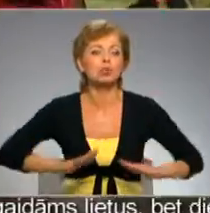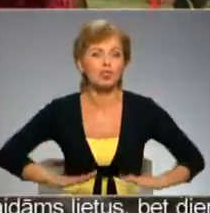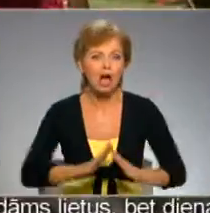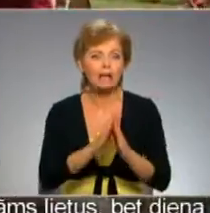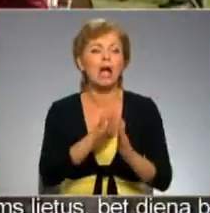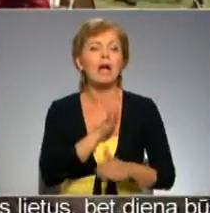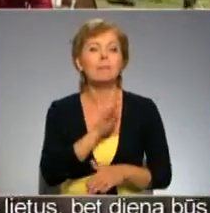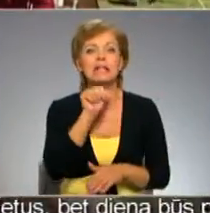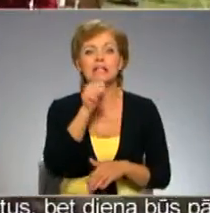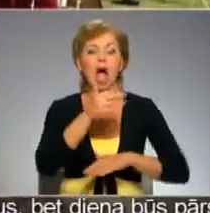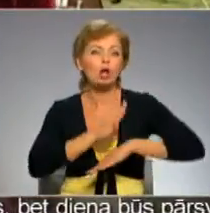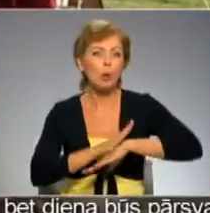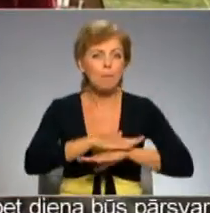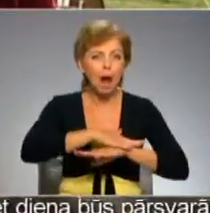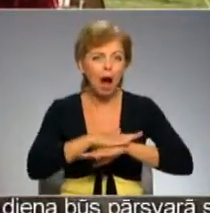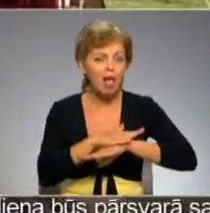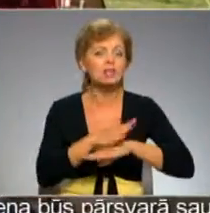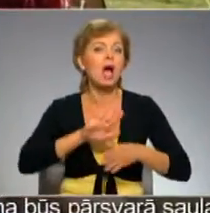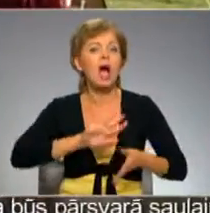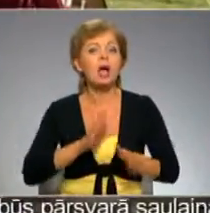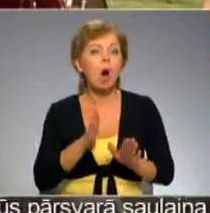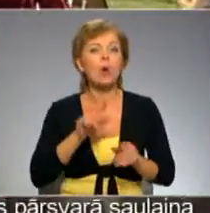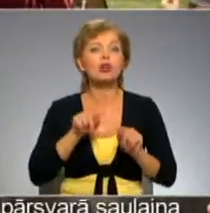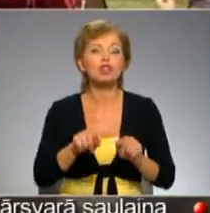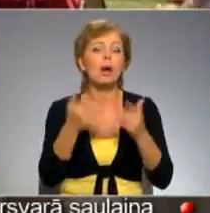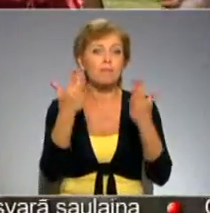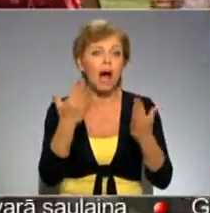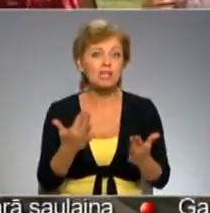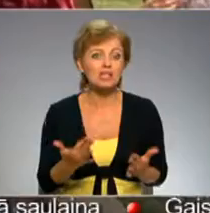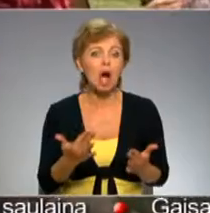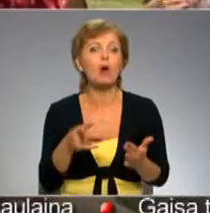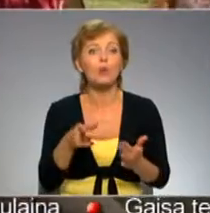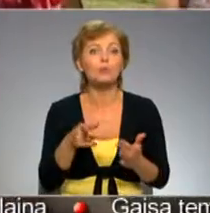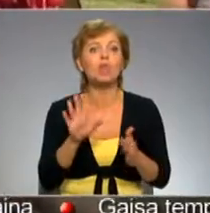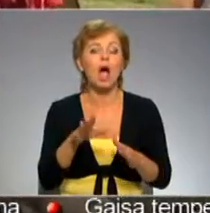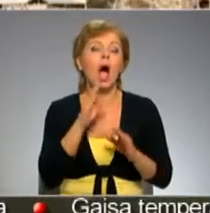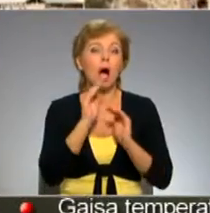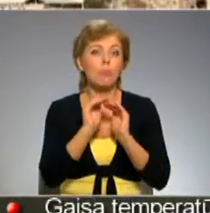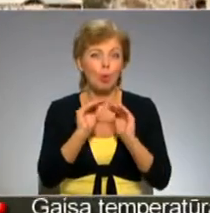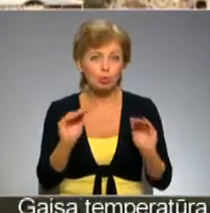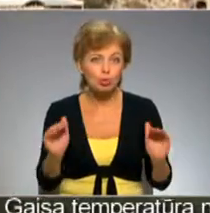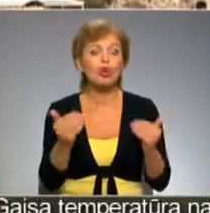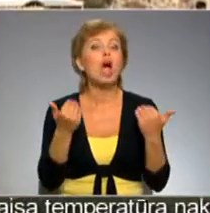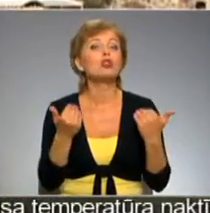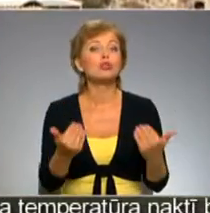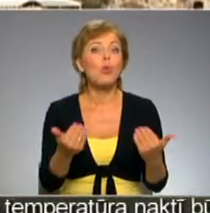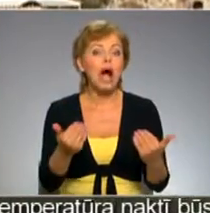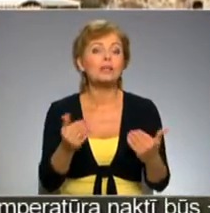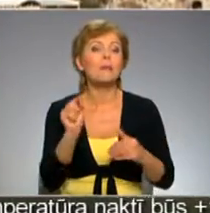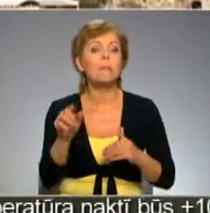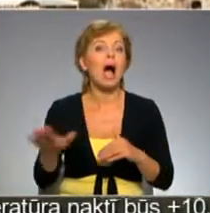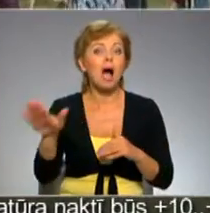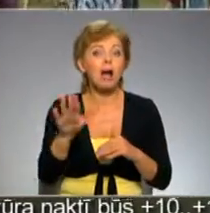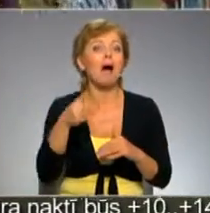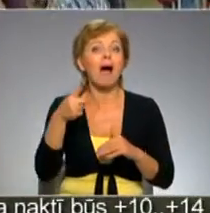bijušas zaļumballes, un tad kaut kā šie visi pasākumi skaisti ir apklusuši. Šodien pils pagalmā atkal